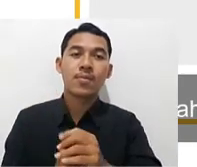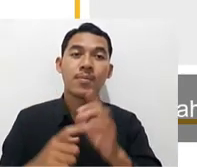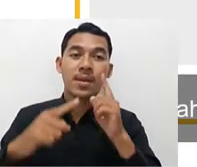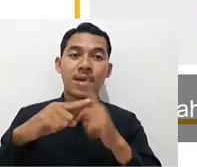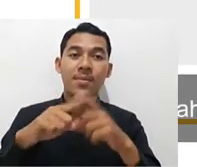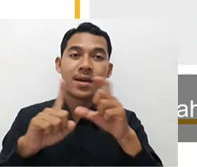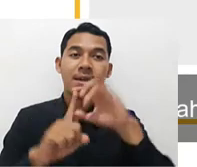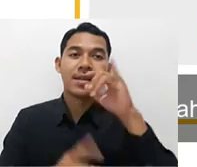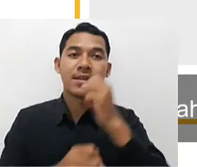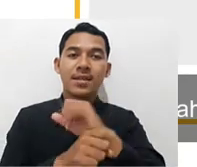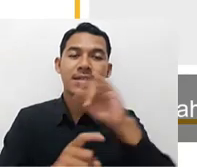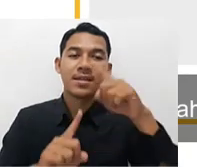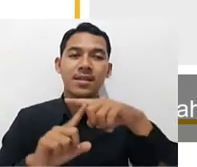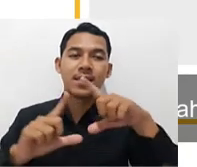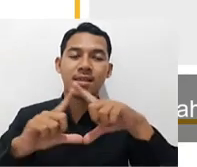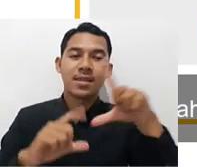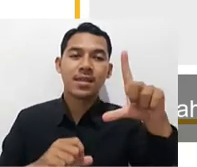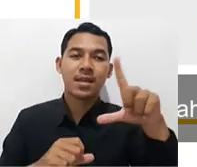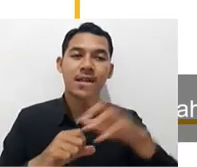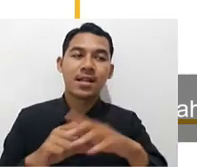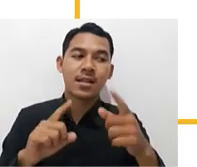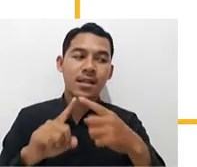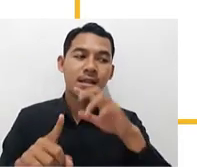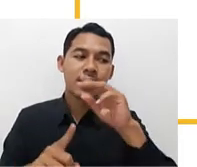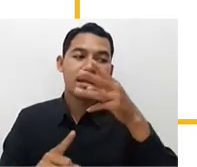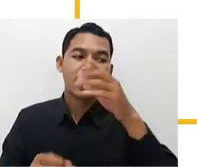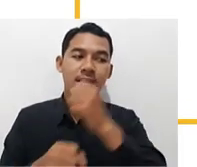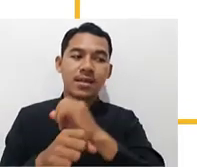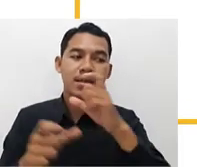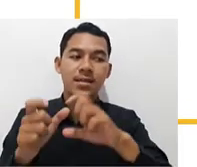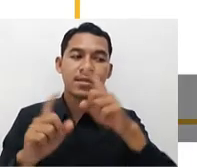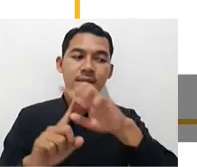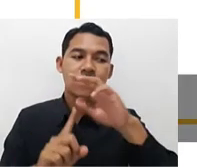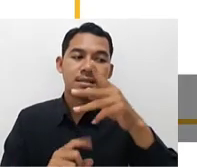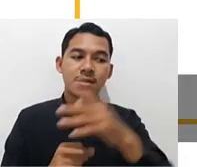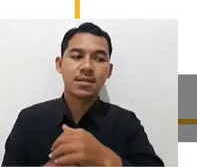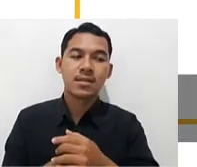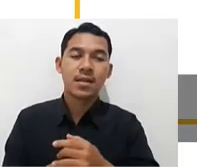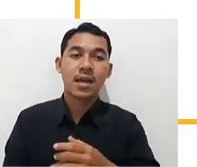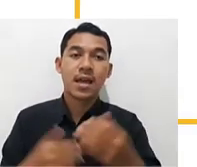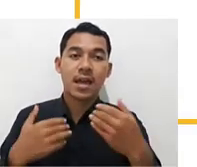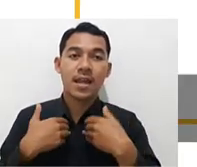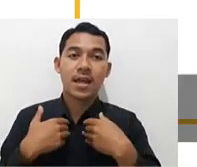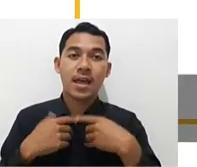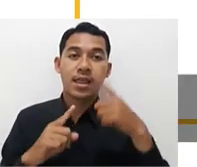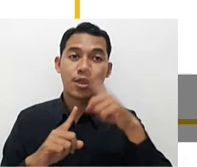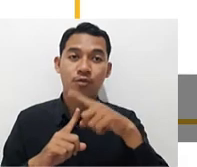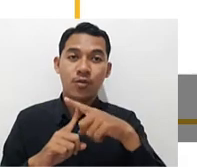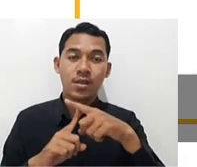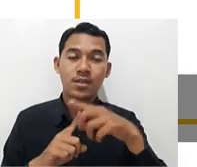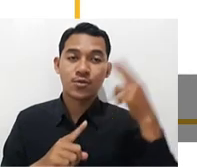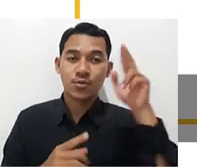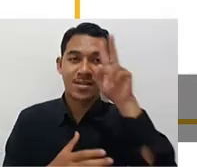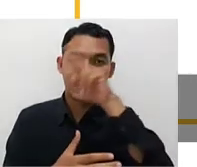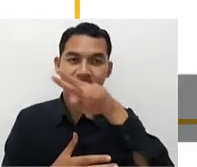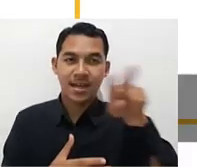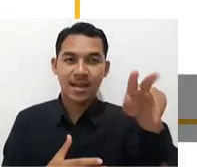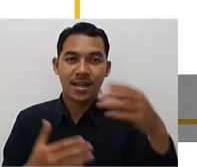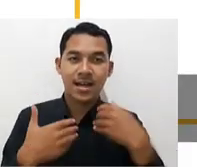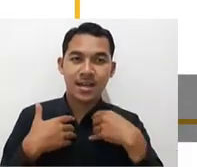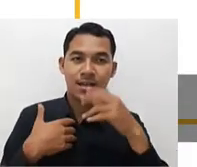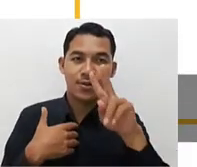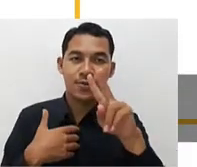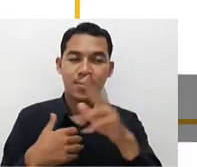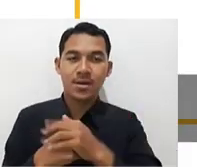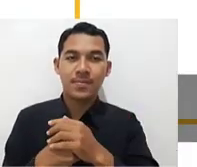digital. Nah, stopwatch itu juga mengadopsi dari si register. So, di sini ada tugas, silakan dicari ya, ada dua tugas.